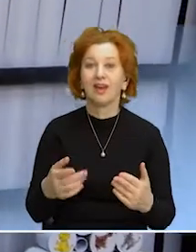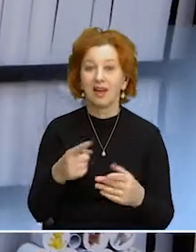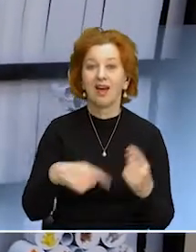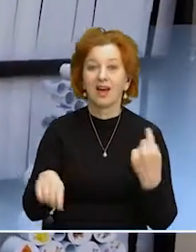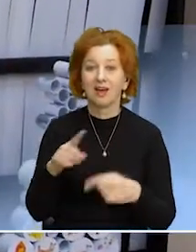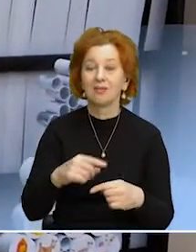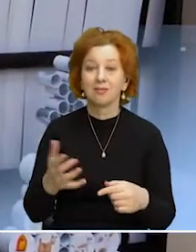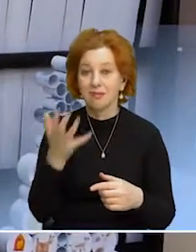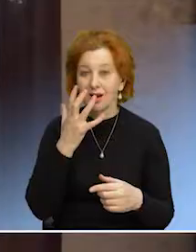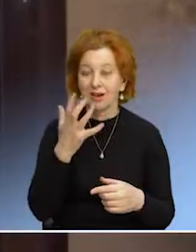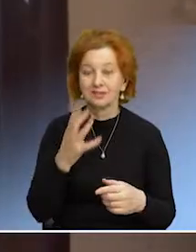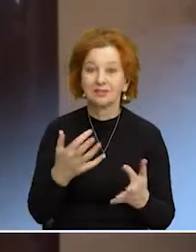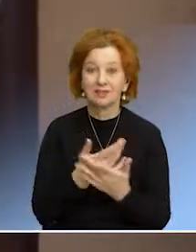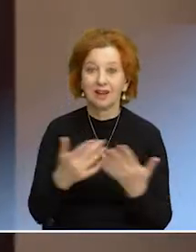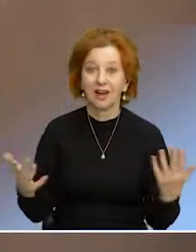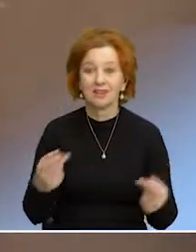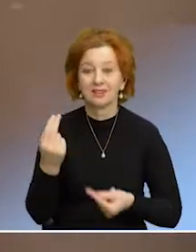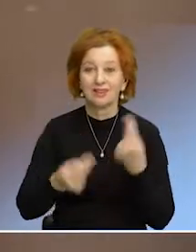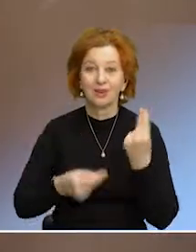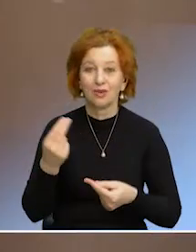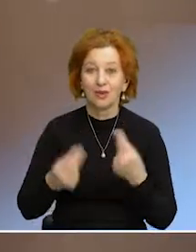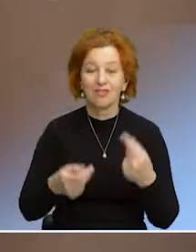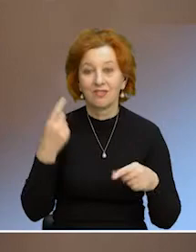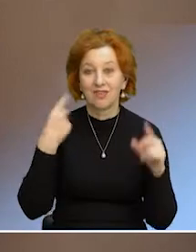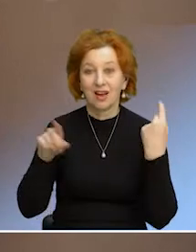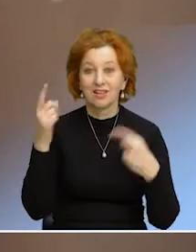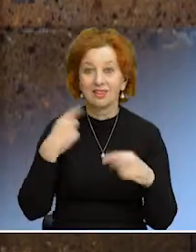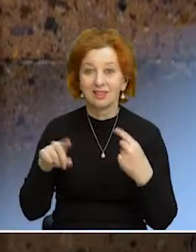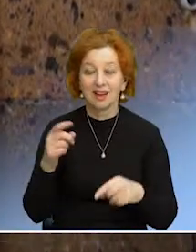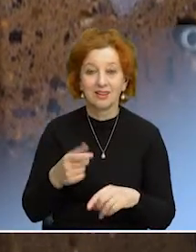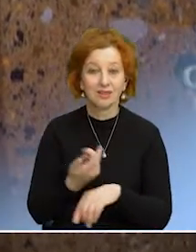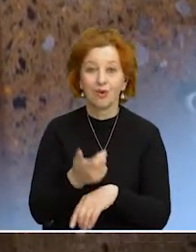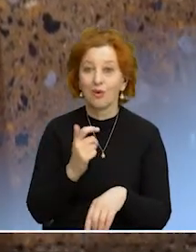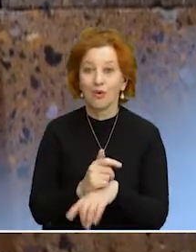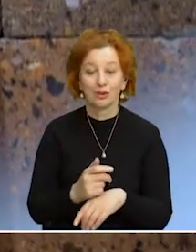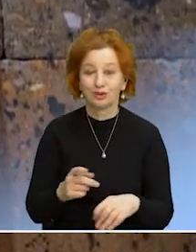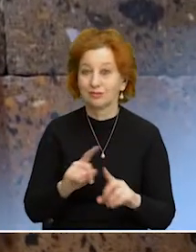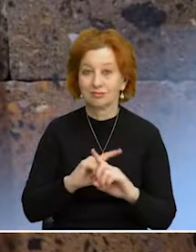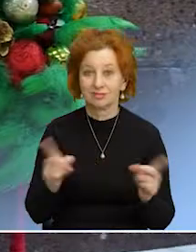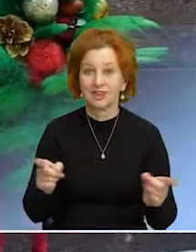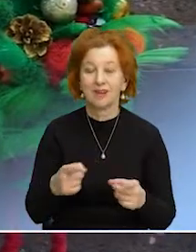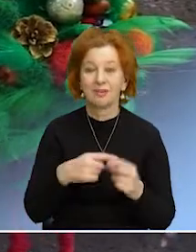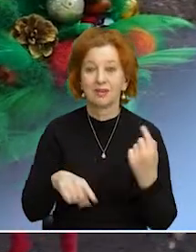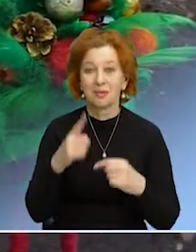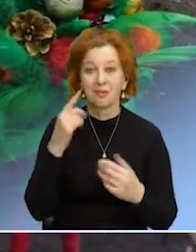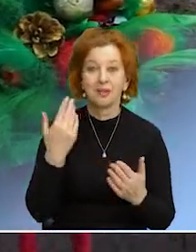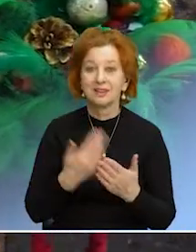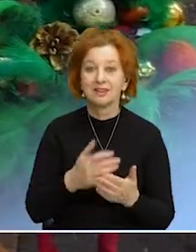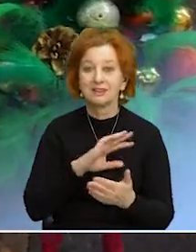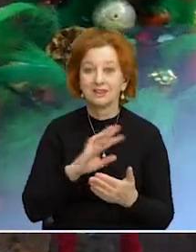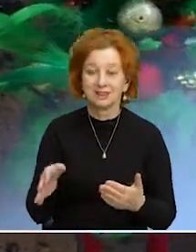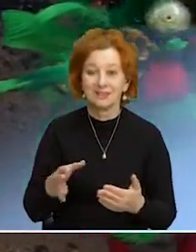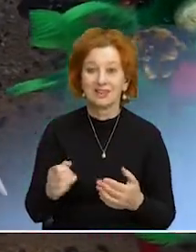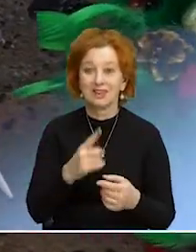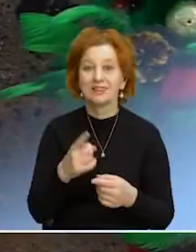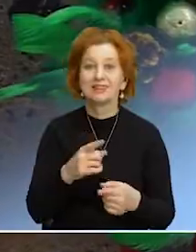открытки, карнавальные маски и елочные игрушки. Фантазия у художников крутая, конечно. Вот вы могли себе представить елку